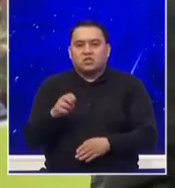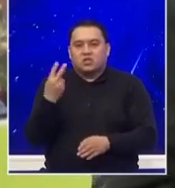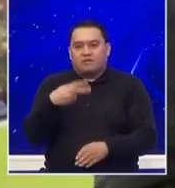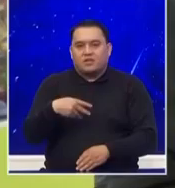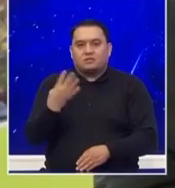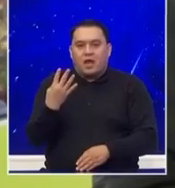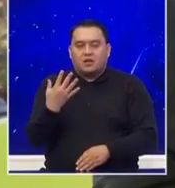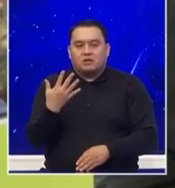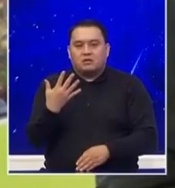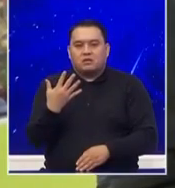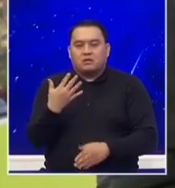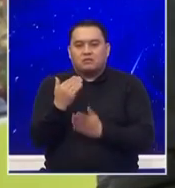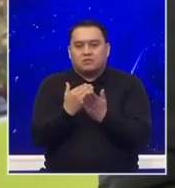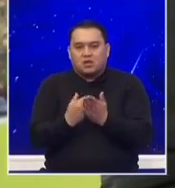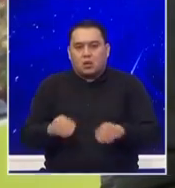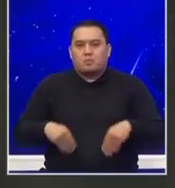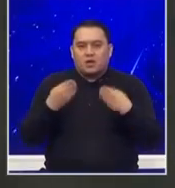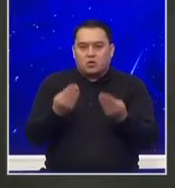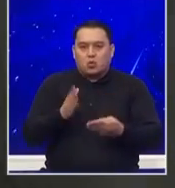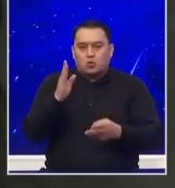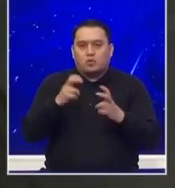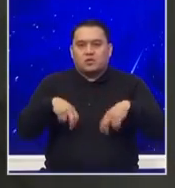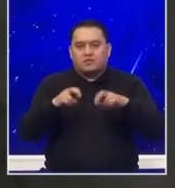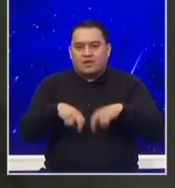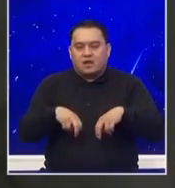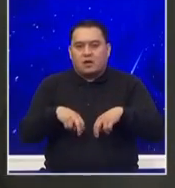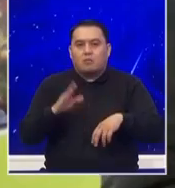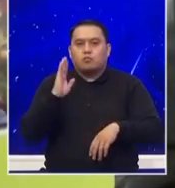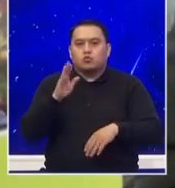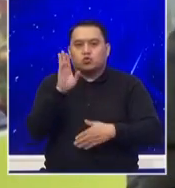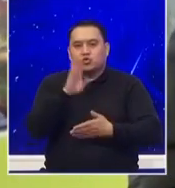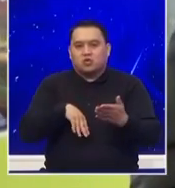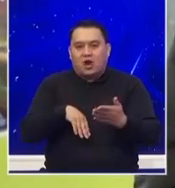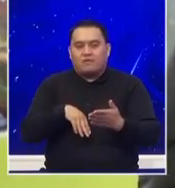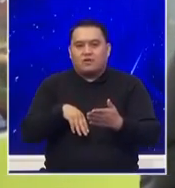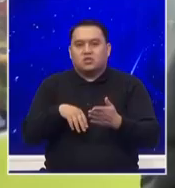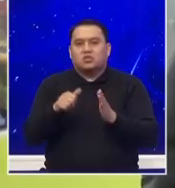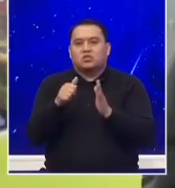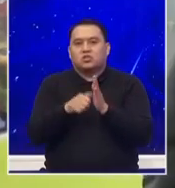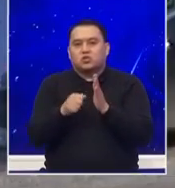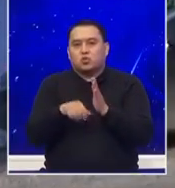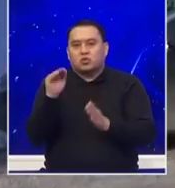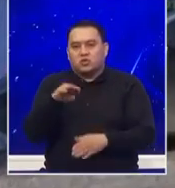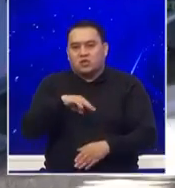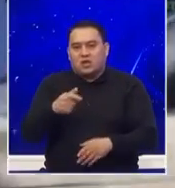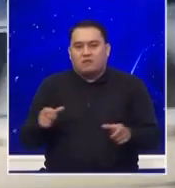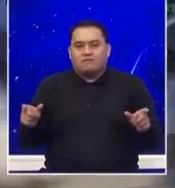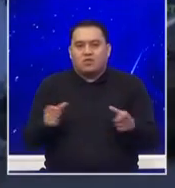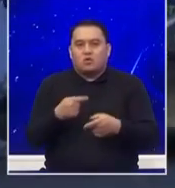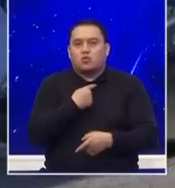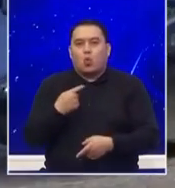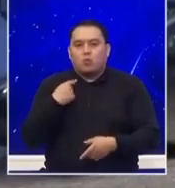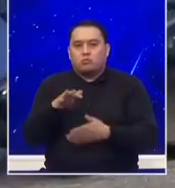Все материалы будут переданы в СЭС. Там же рассмотрят. Грозит штраф в размере 600 тысяч тенге. Локдаун в областном